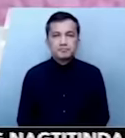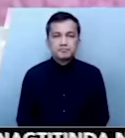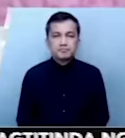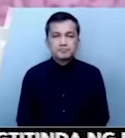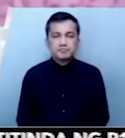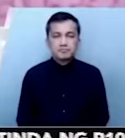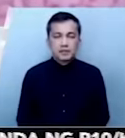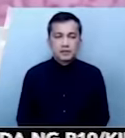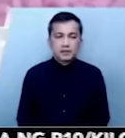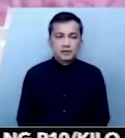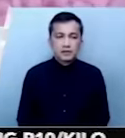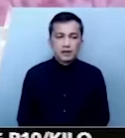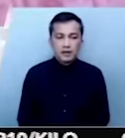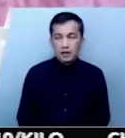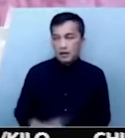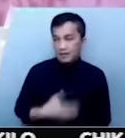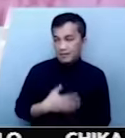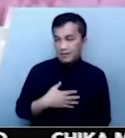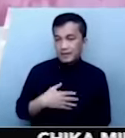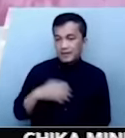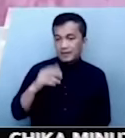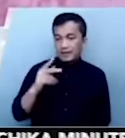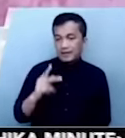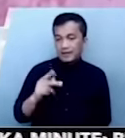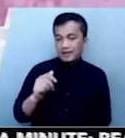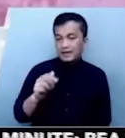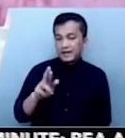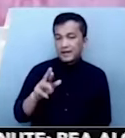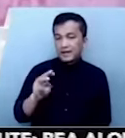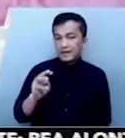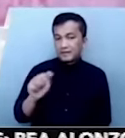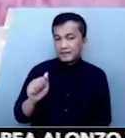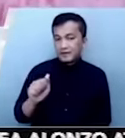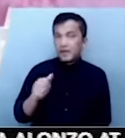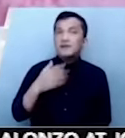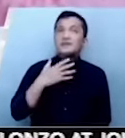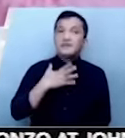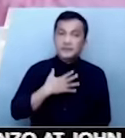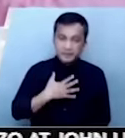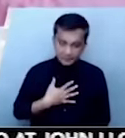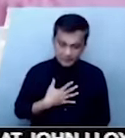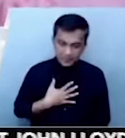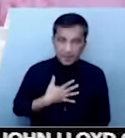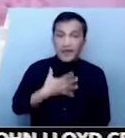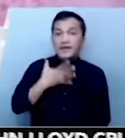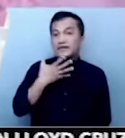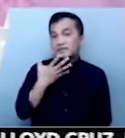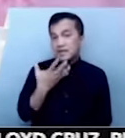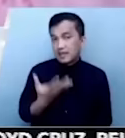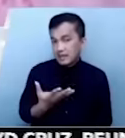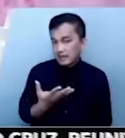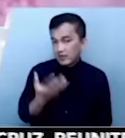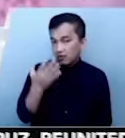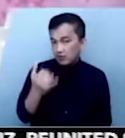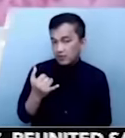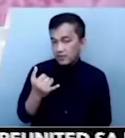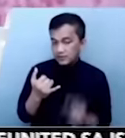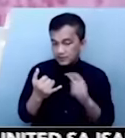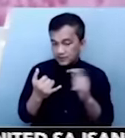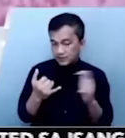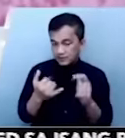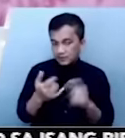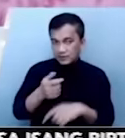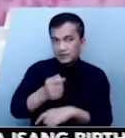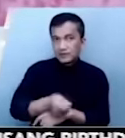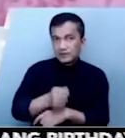Kalma! Kalma lang muna. Inhale, exhale! Dahil sa Martes pa ang hearing.